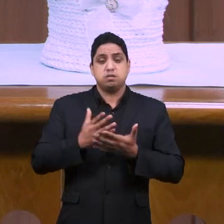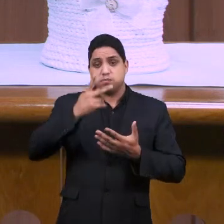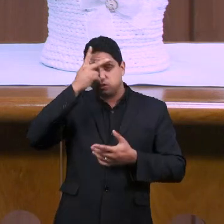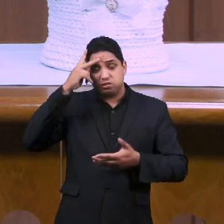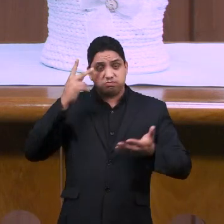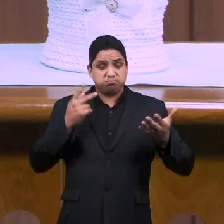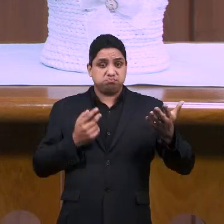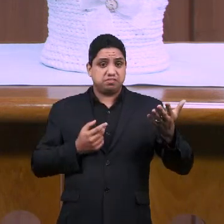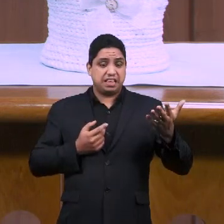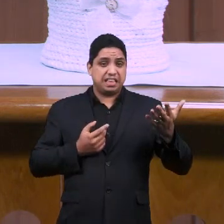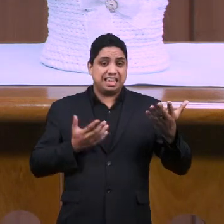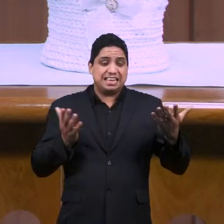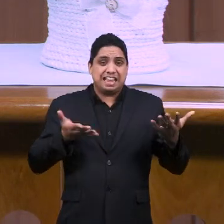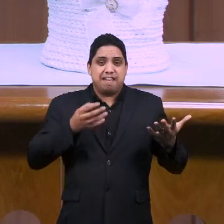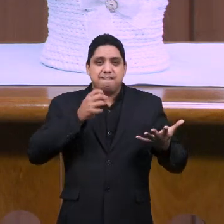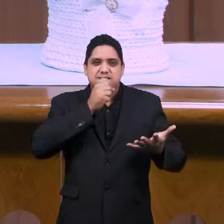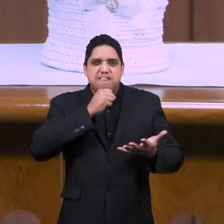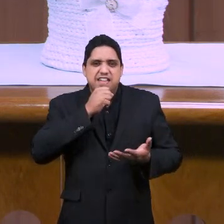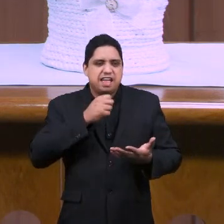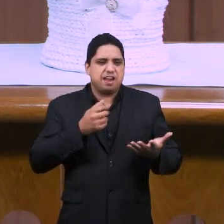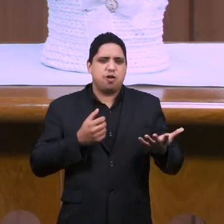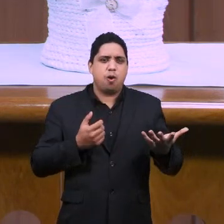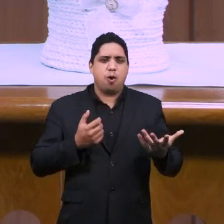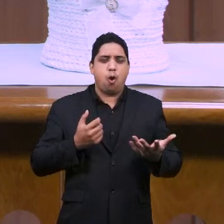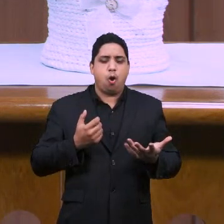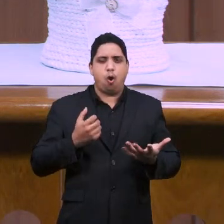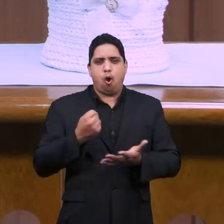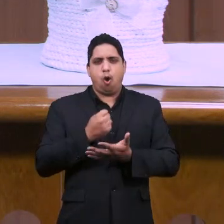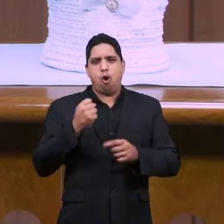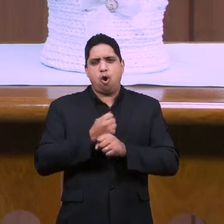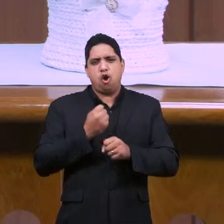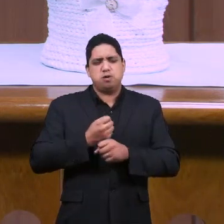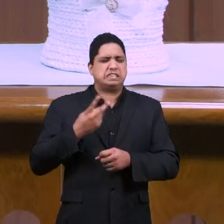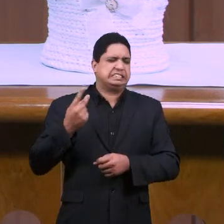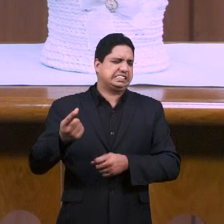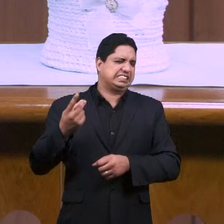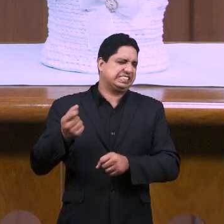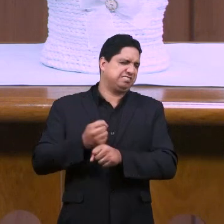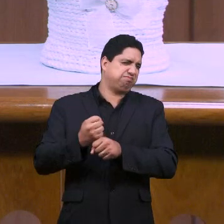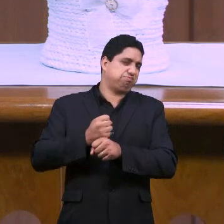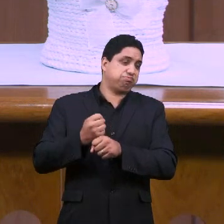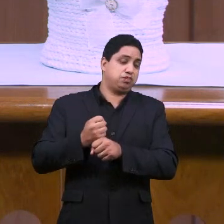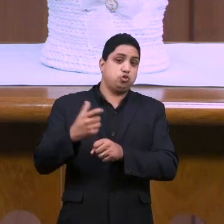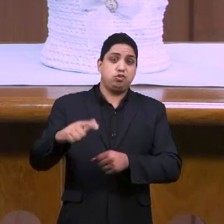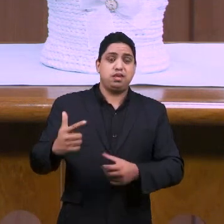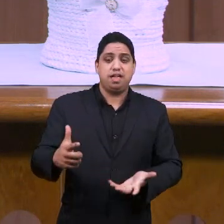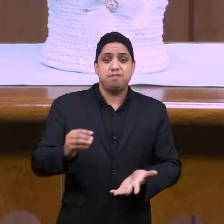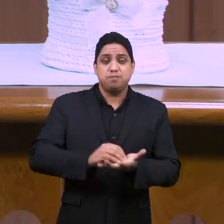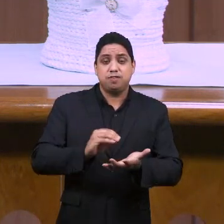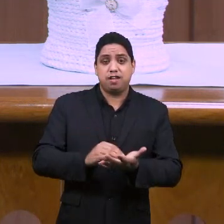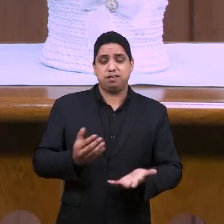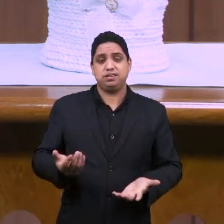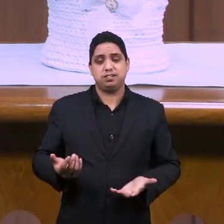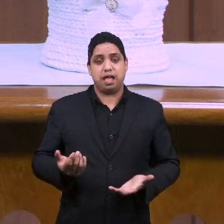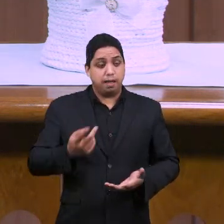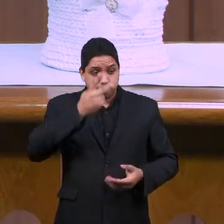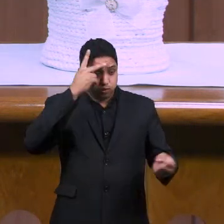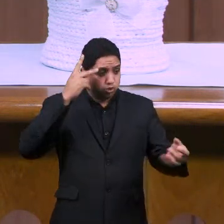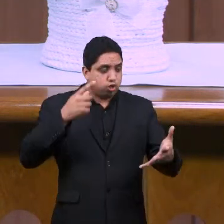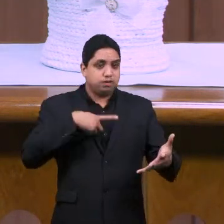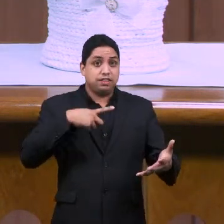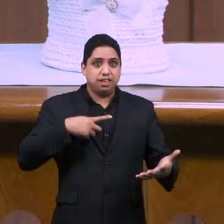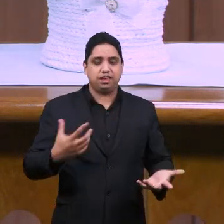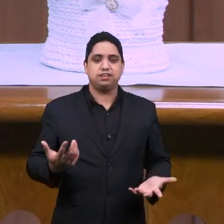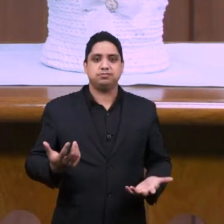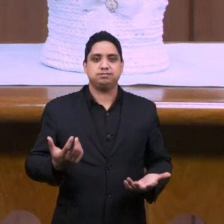comme quelques anciens n'ont pas. Donc, les nouveaux arrivent avec le désir. Je